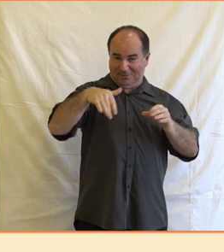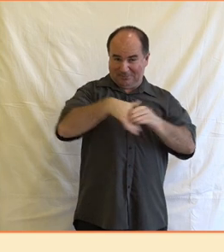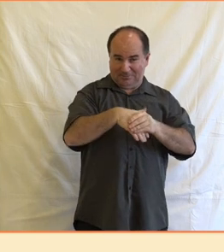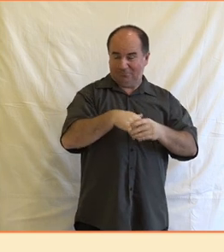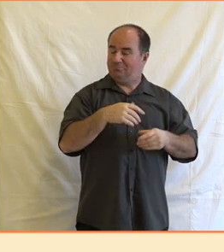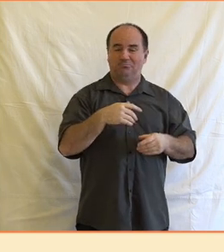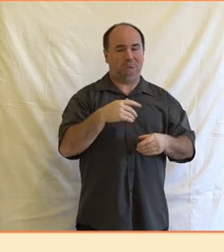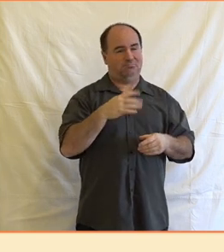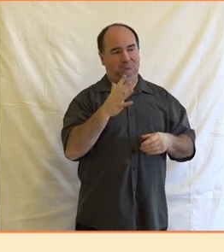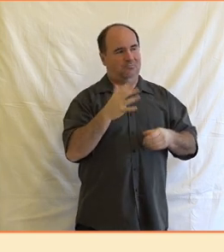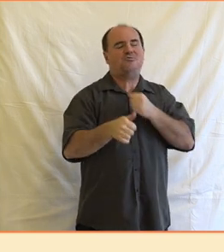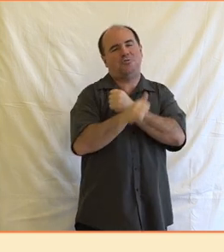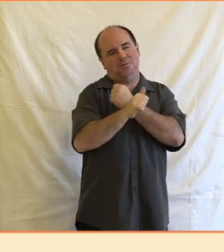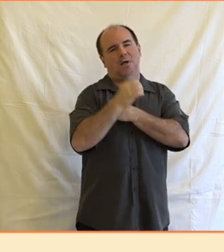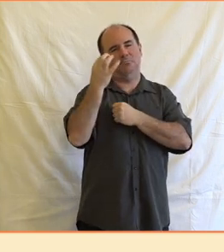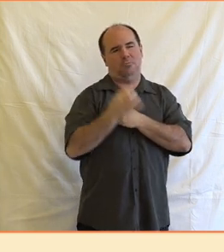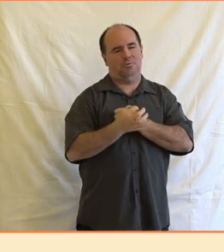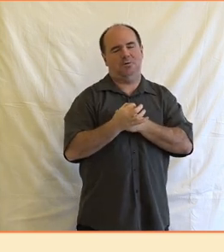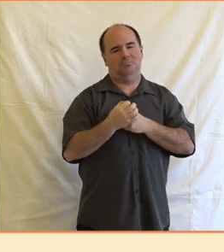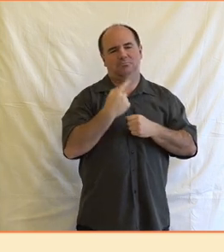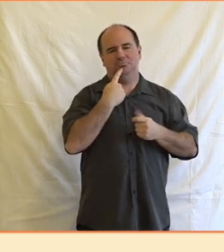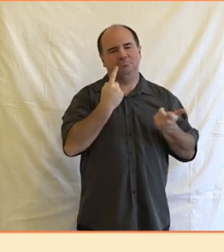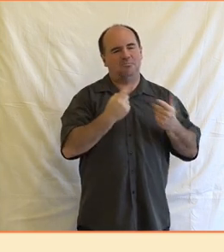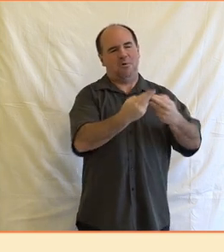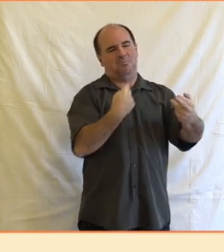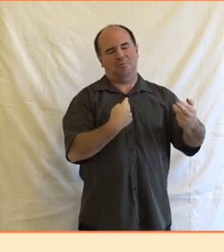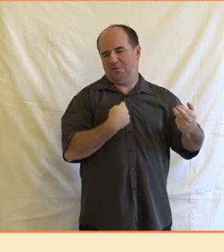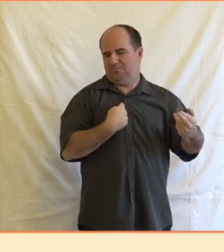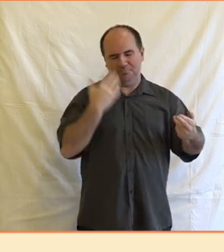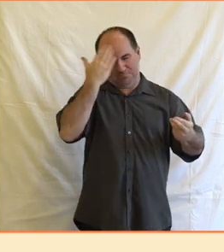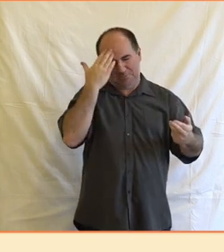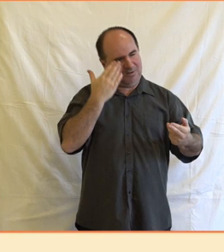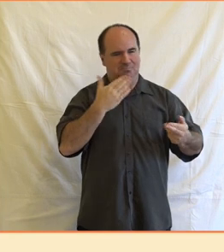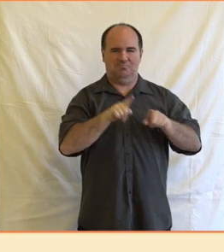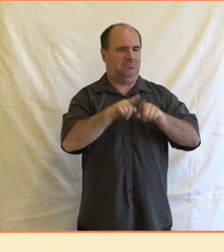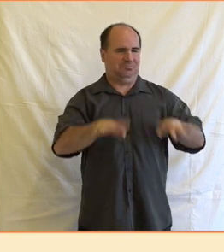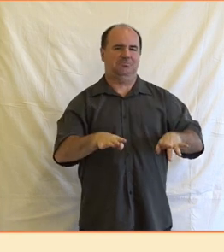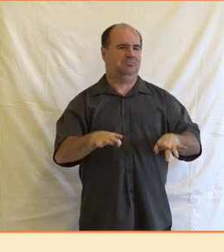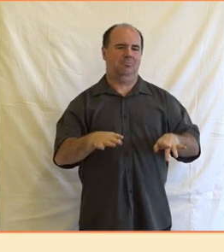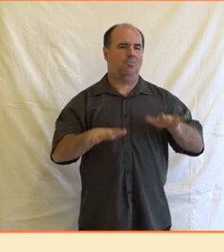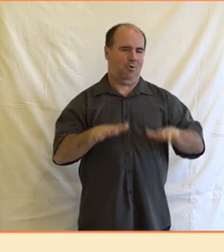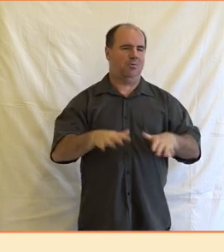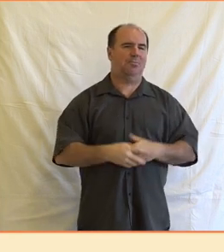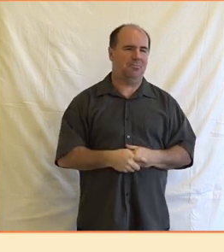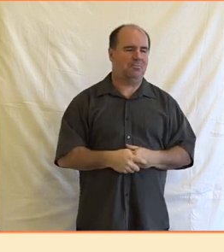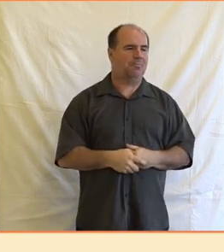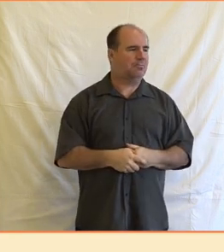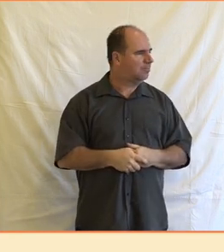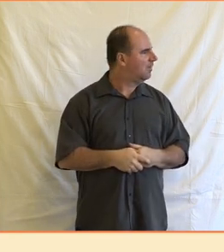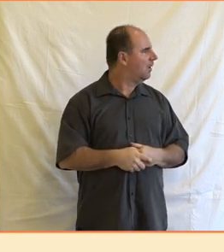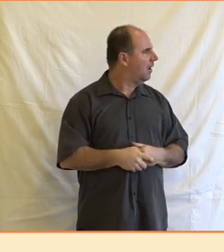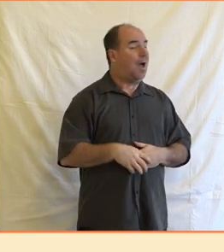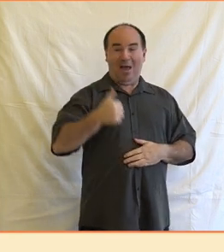16% dotázaných a pak 1%, že naše profese,